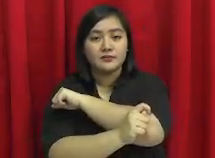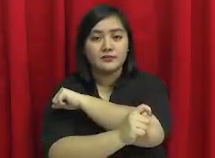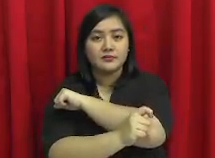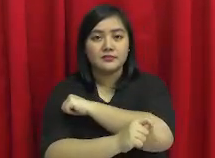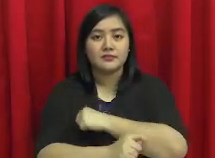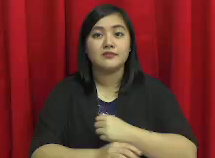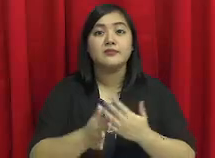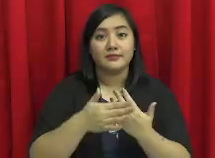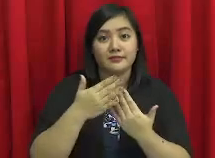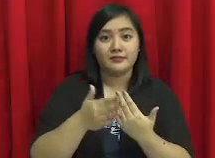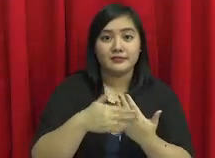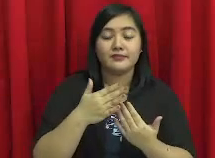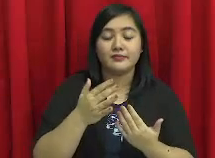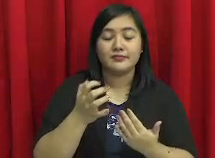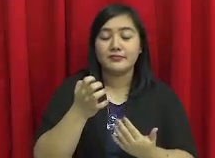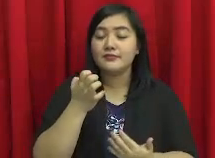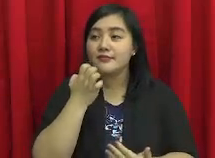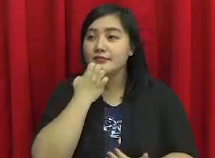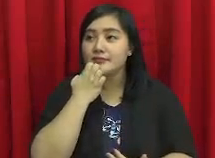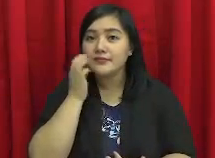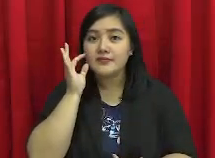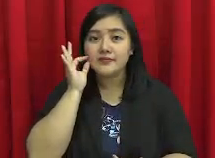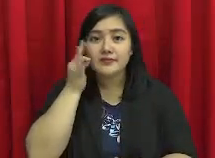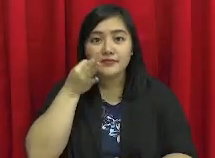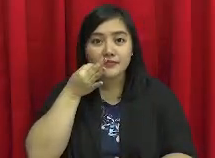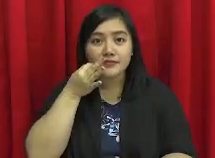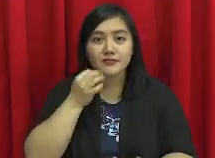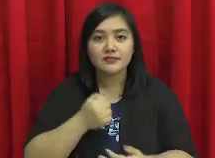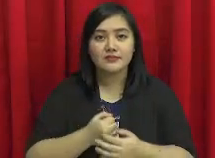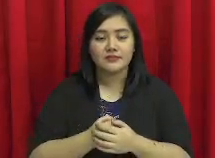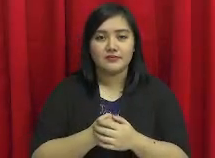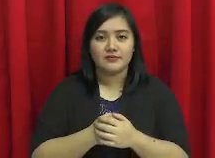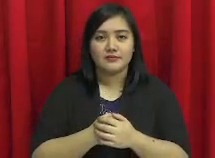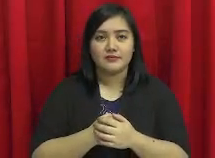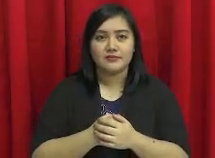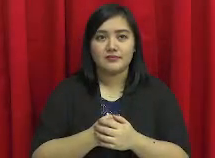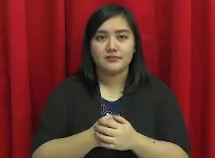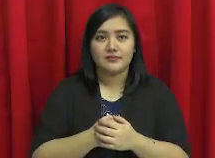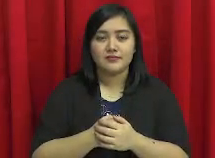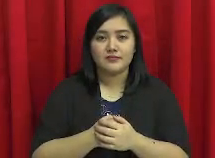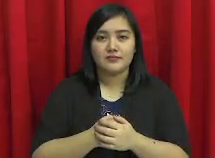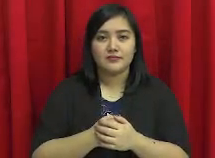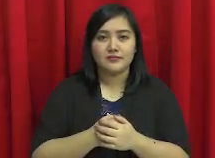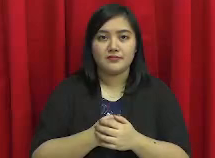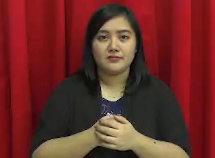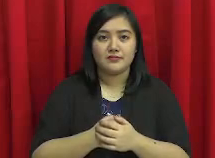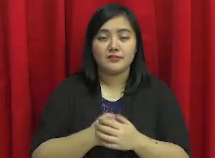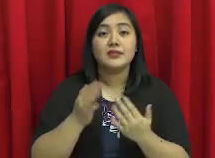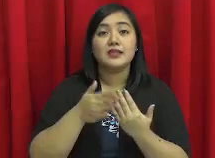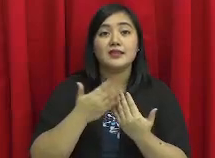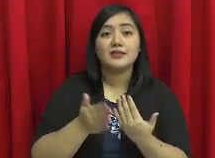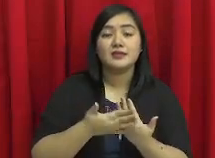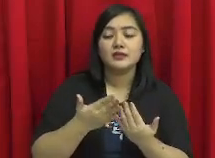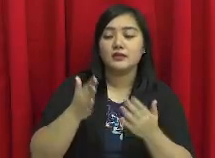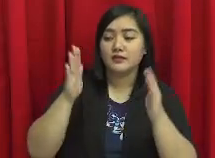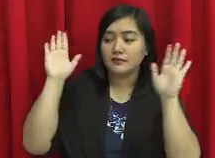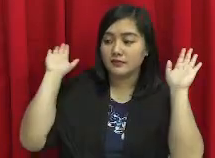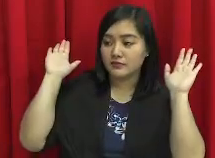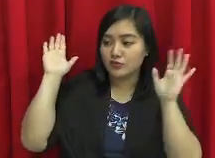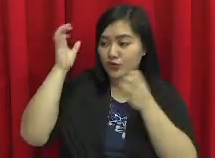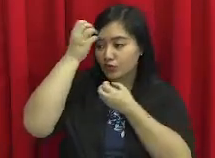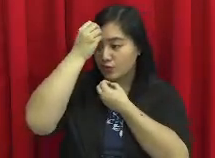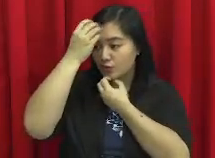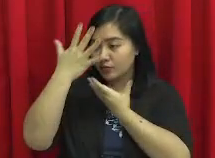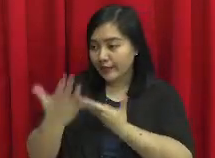ang bilis niyang lapasunod. Sa isang nilalang na kinuha lang sa kanya ng Diyos. Mm-hmm.